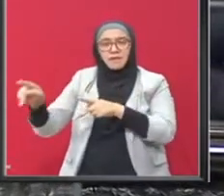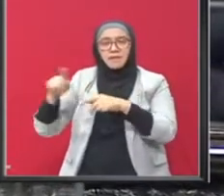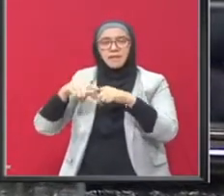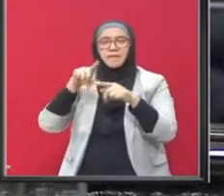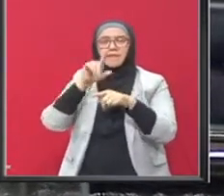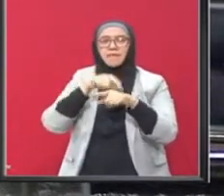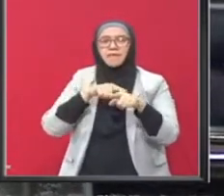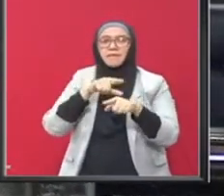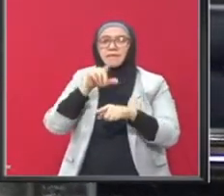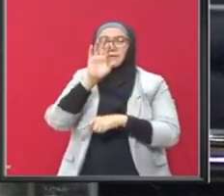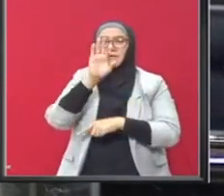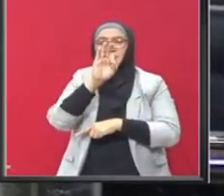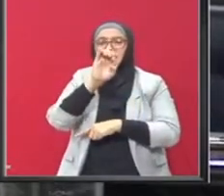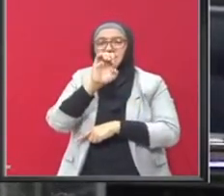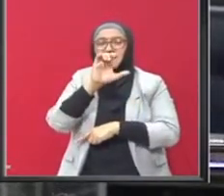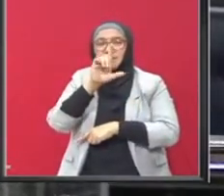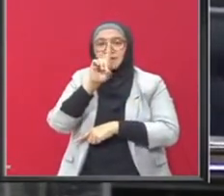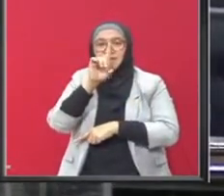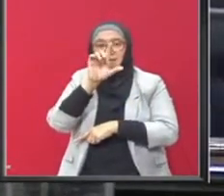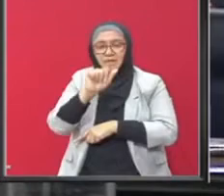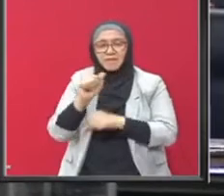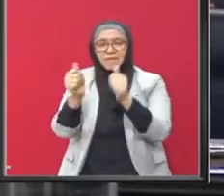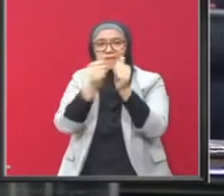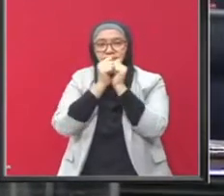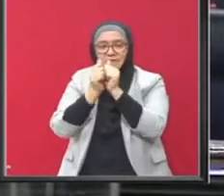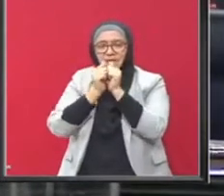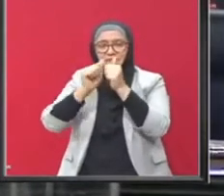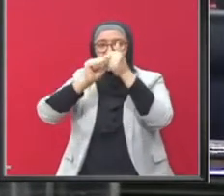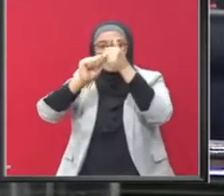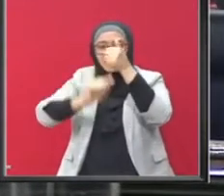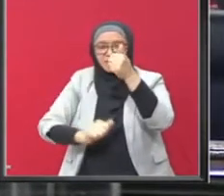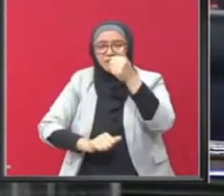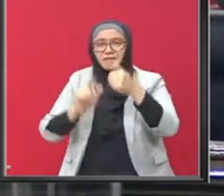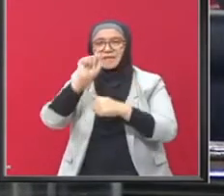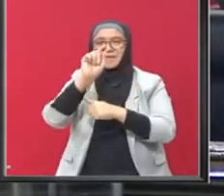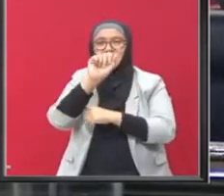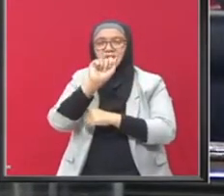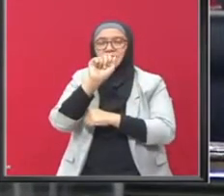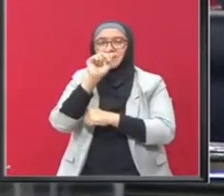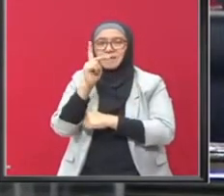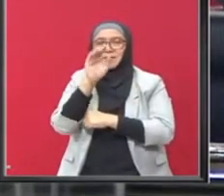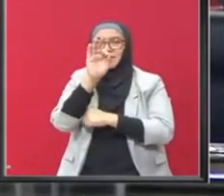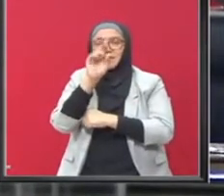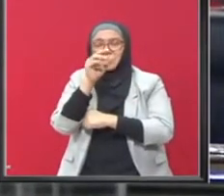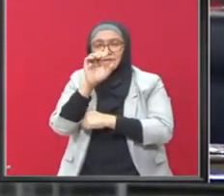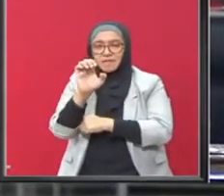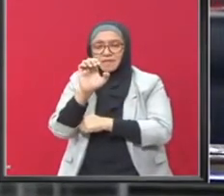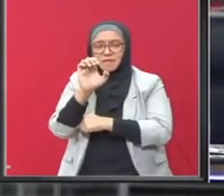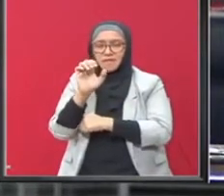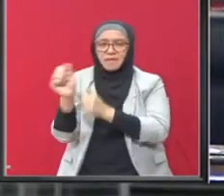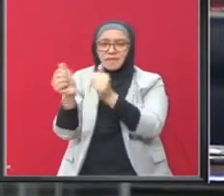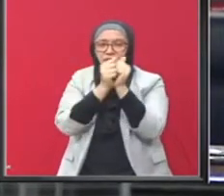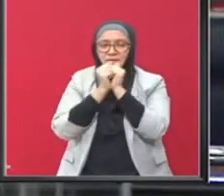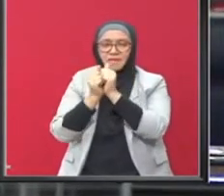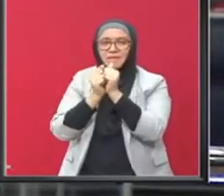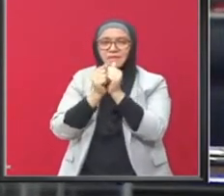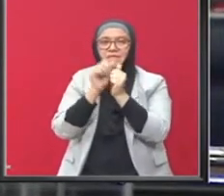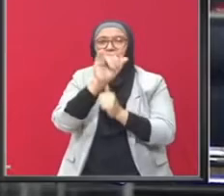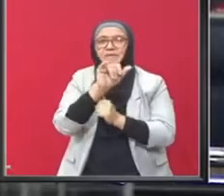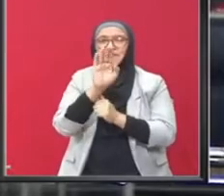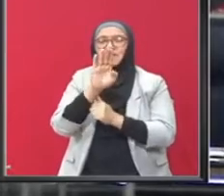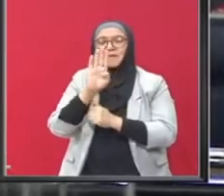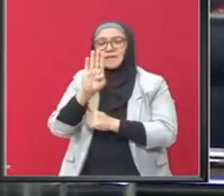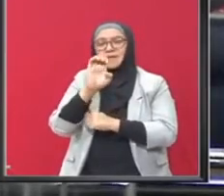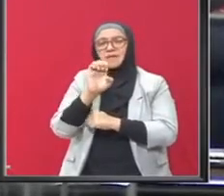atas fade yang yang bersama juga ya Muhammad besut sembelih ada program peningkatan